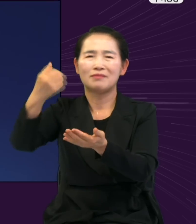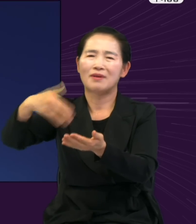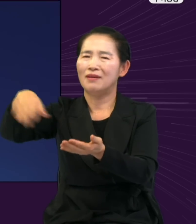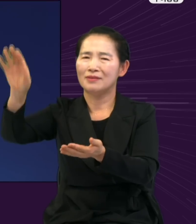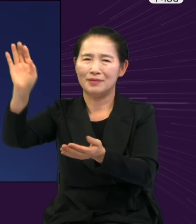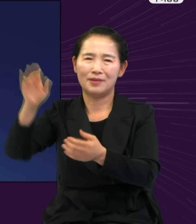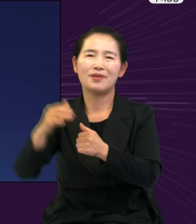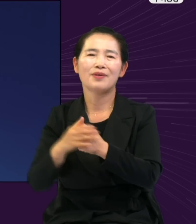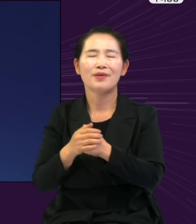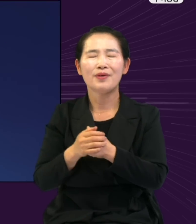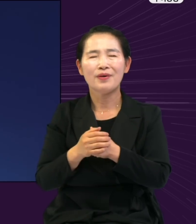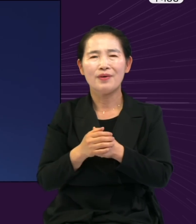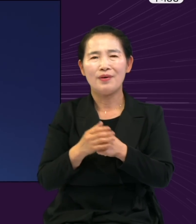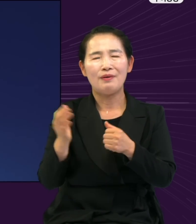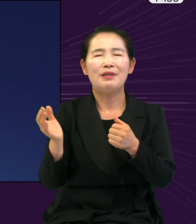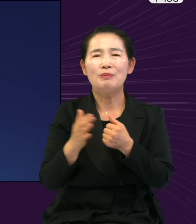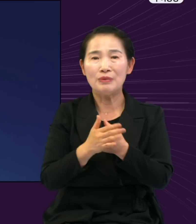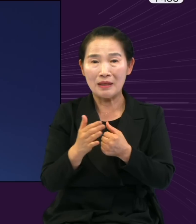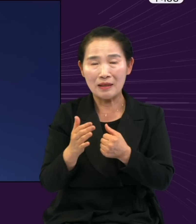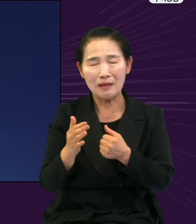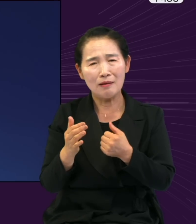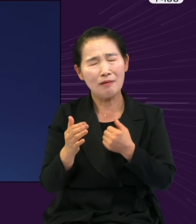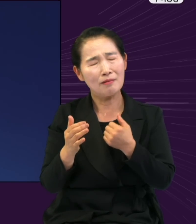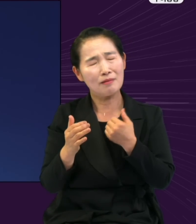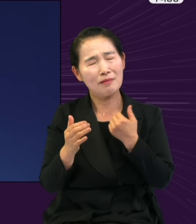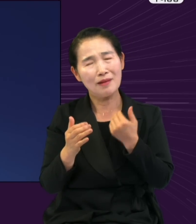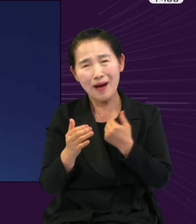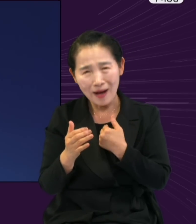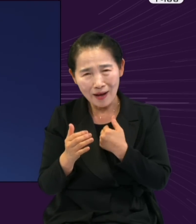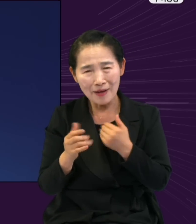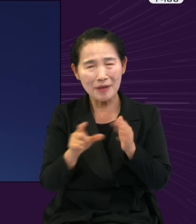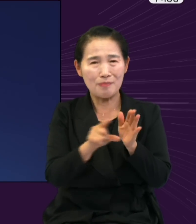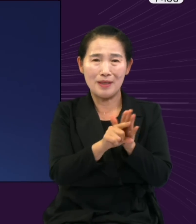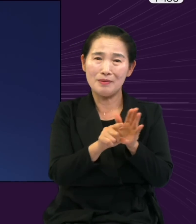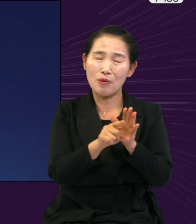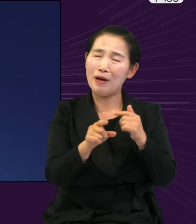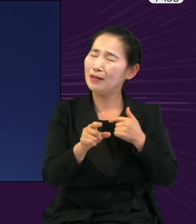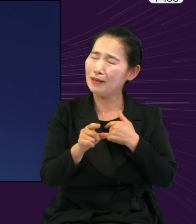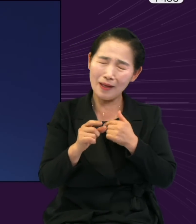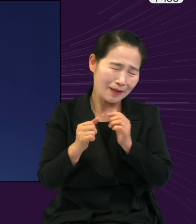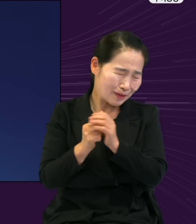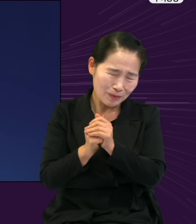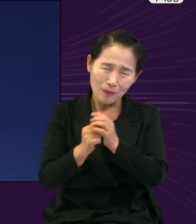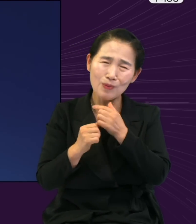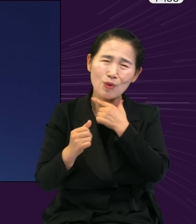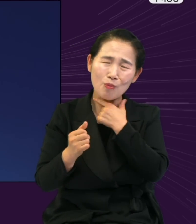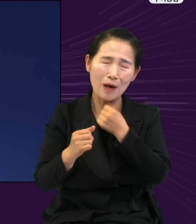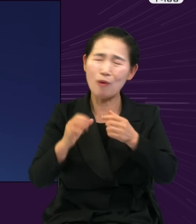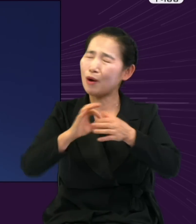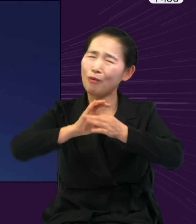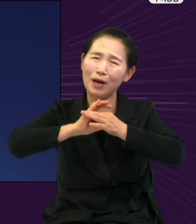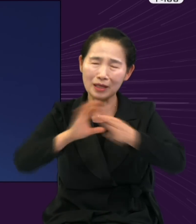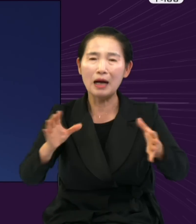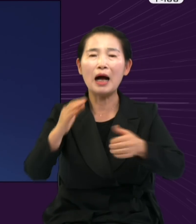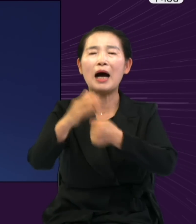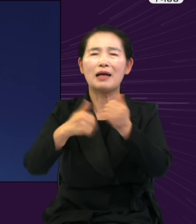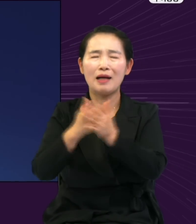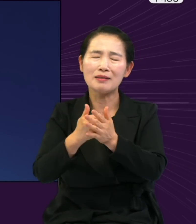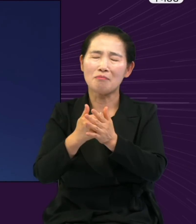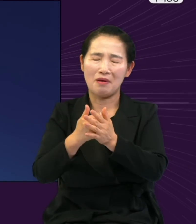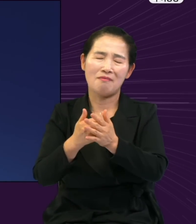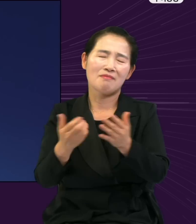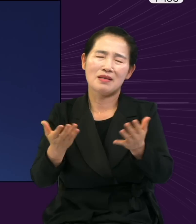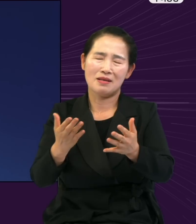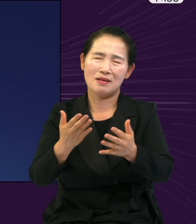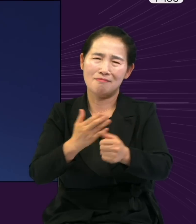그러니 이 일은 나의 믿음과 나의 기도와는 상관없이 하나님이 하신 일입니다.